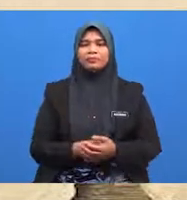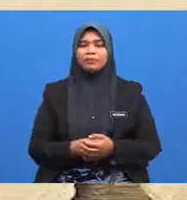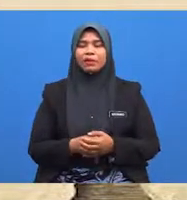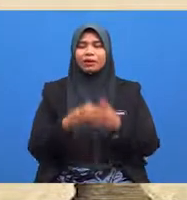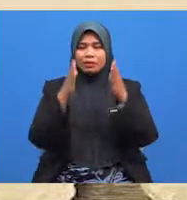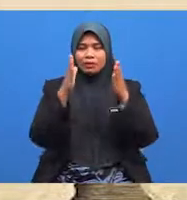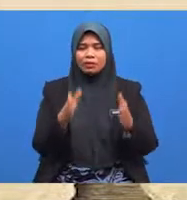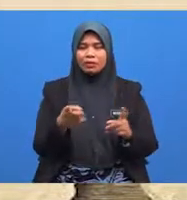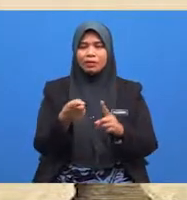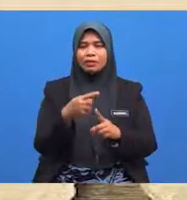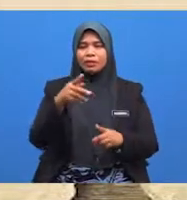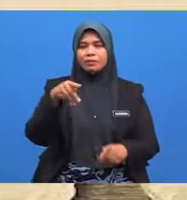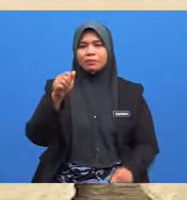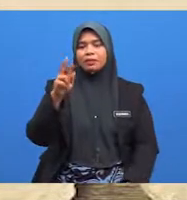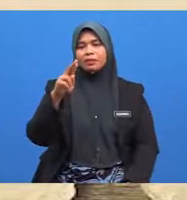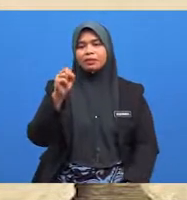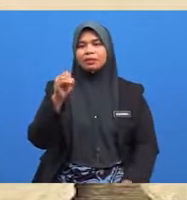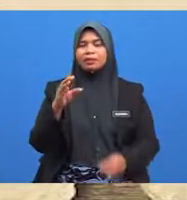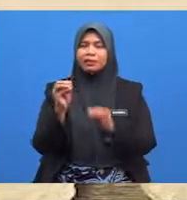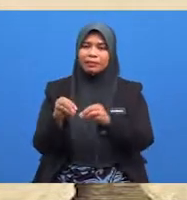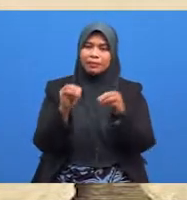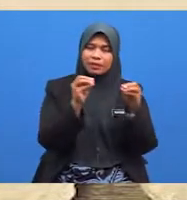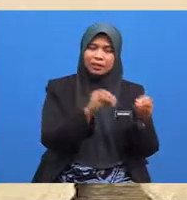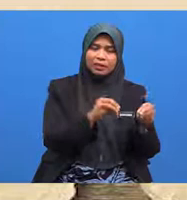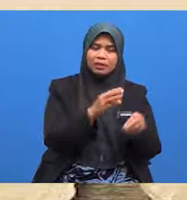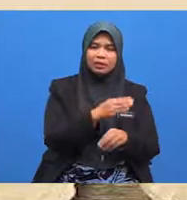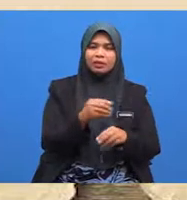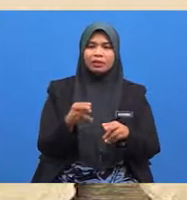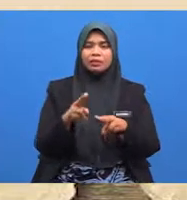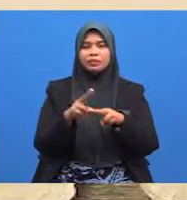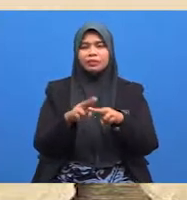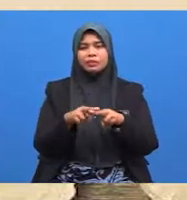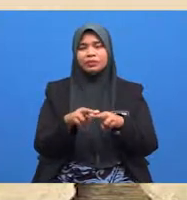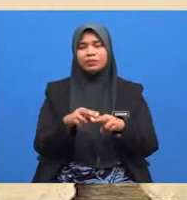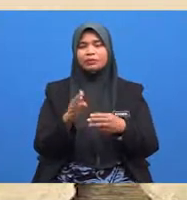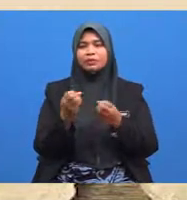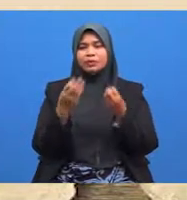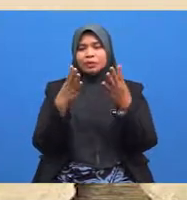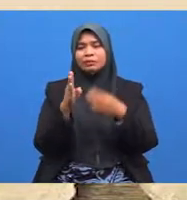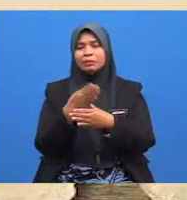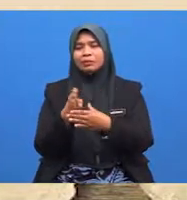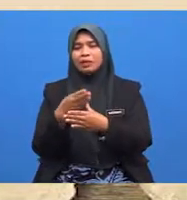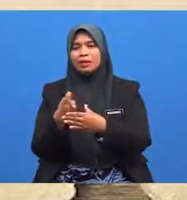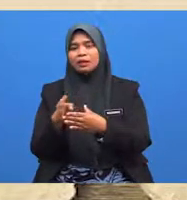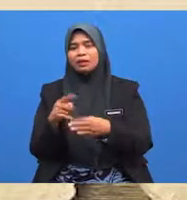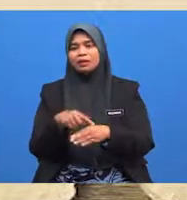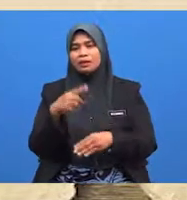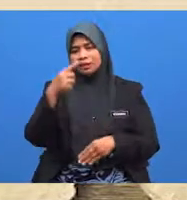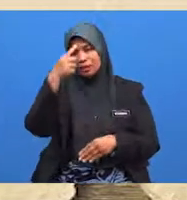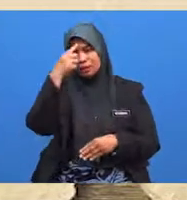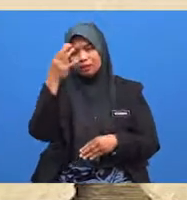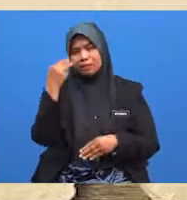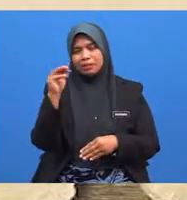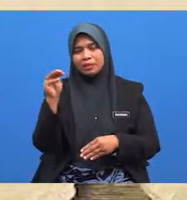Asia Tengah telah berhijrah serta menduduki beberapa bahagian India. Mereka